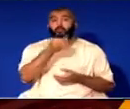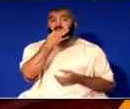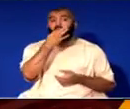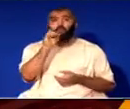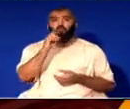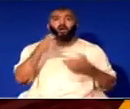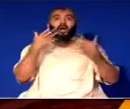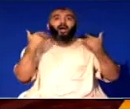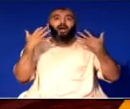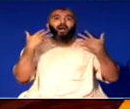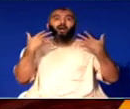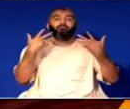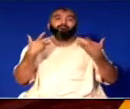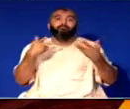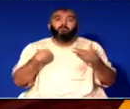وسو